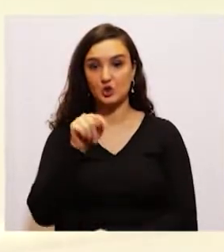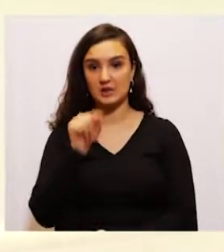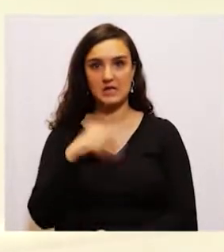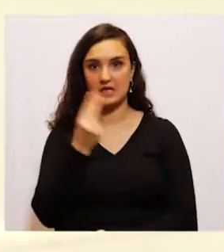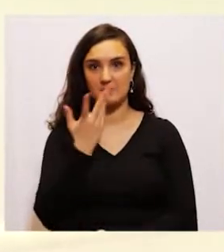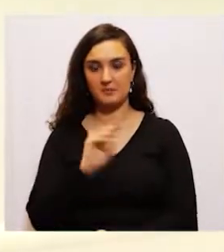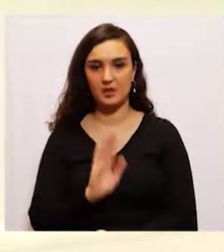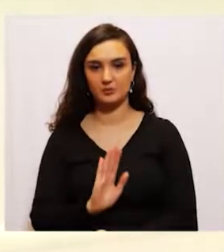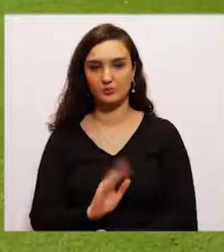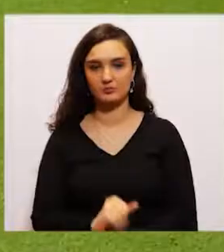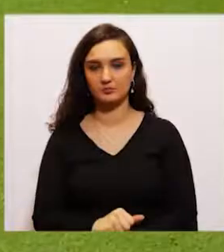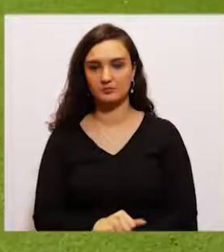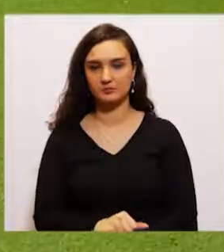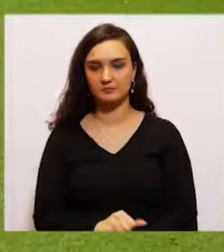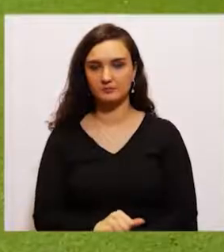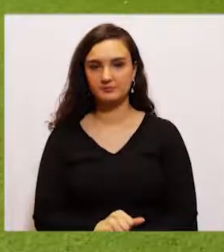არ გამეფერადო.